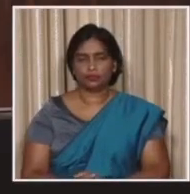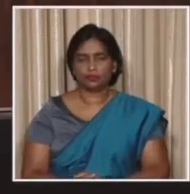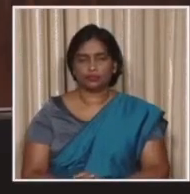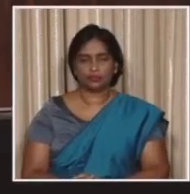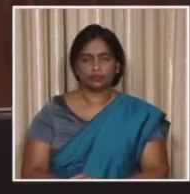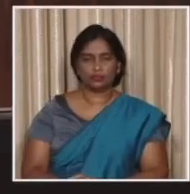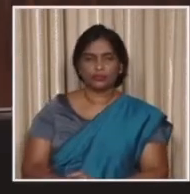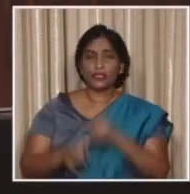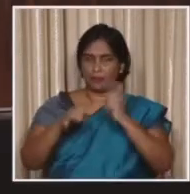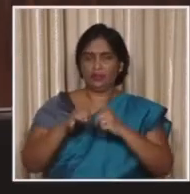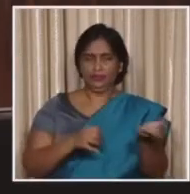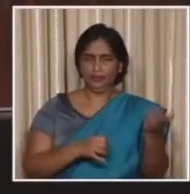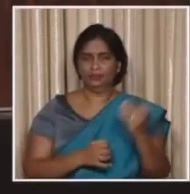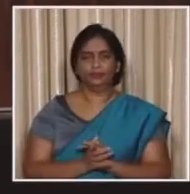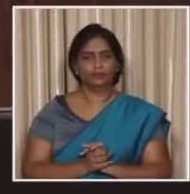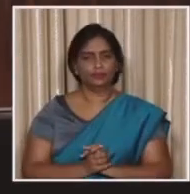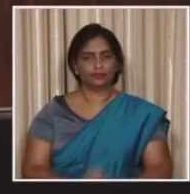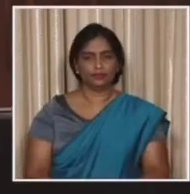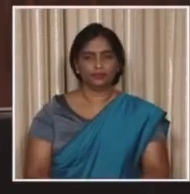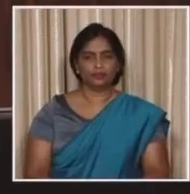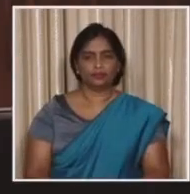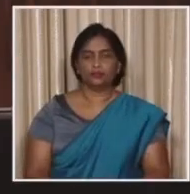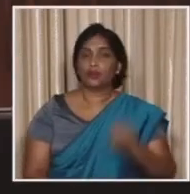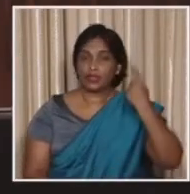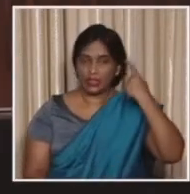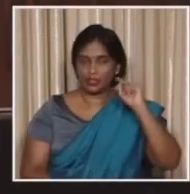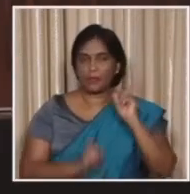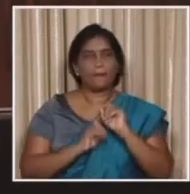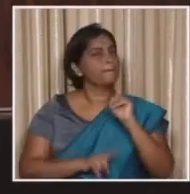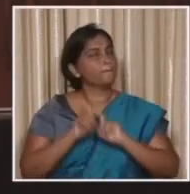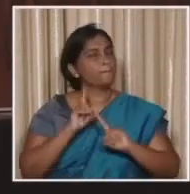ඔබතුමාගේ ප්‍රශ්නය කියන්න. ගරු කතානායකතුමනි, ඊයේ පාර්ලිමේන්තුවේ